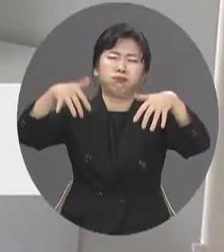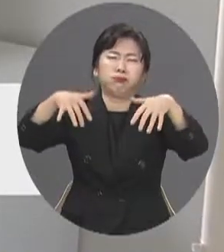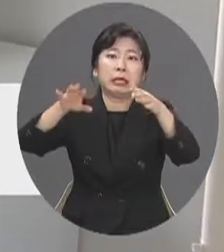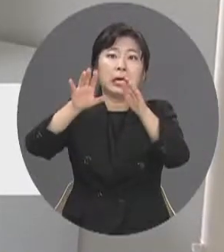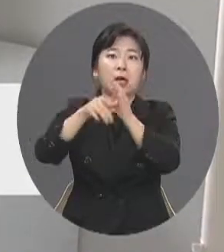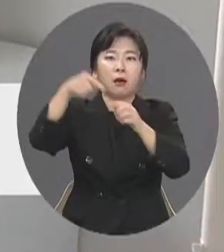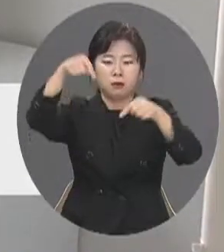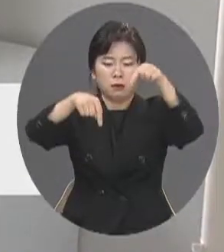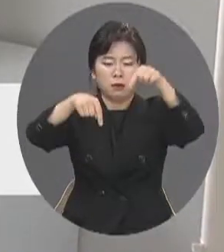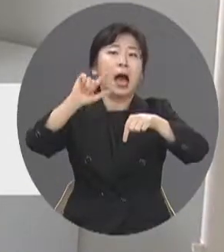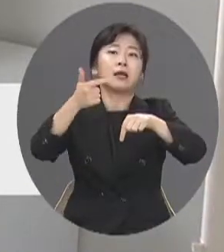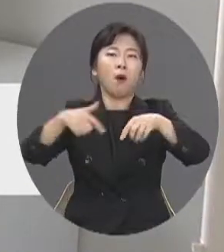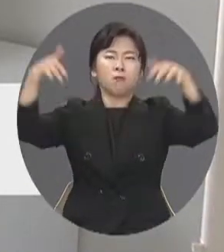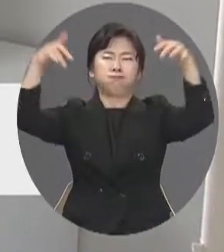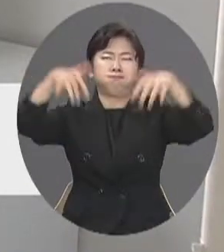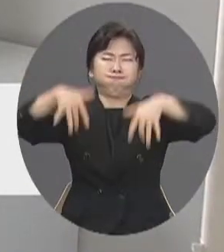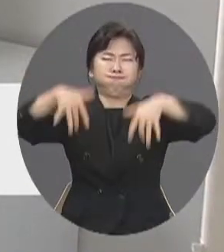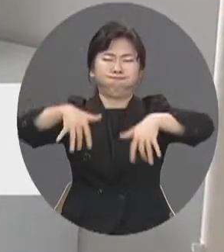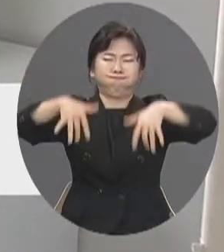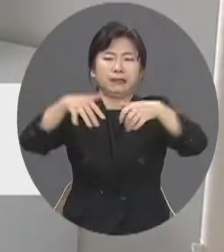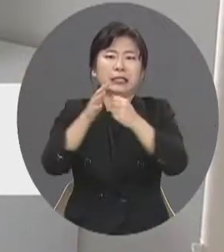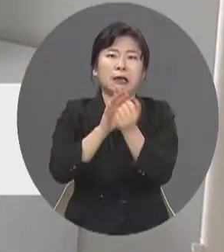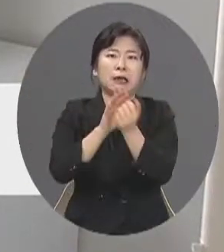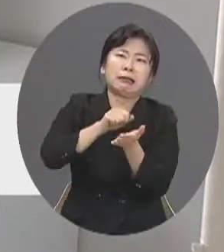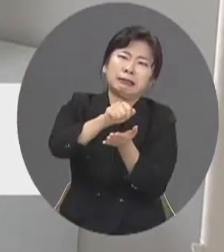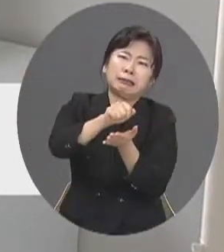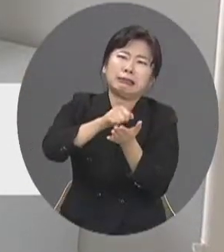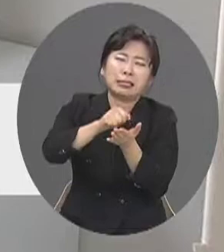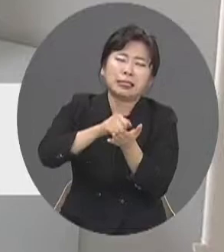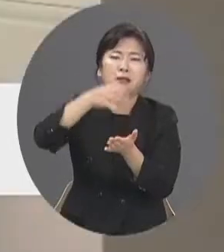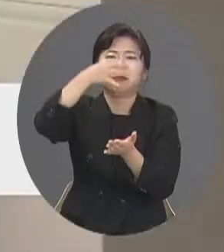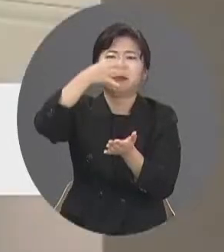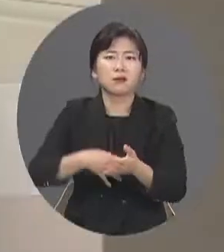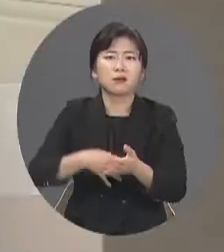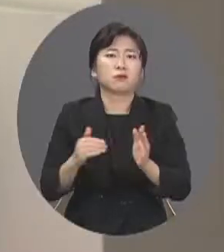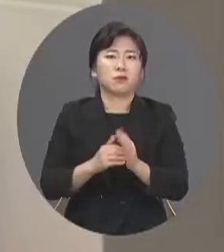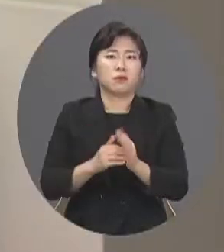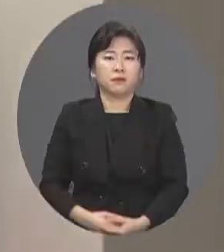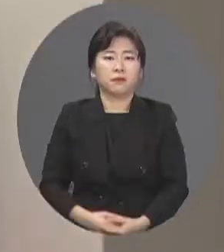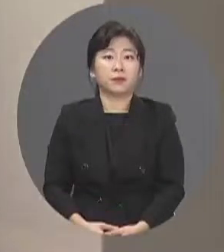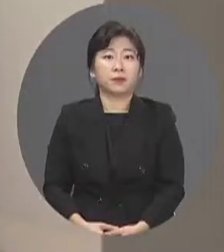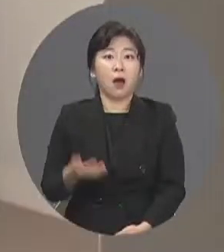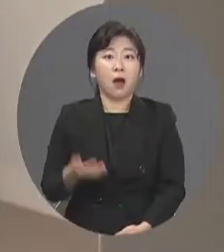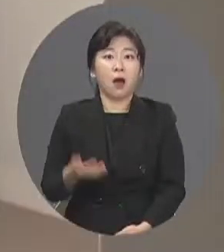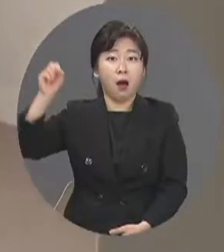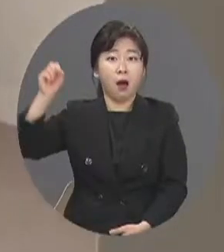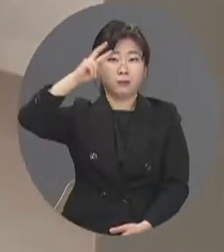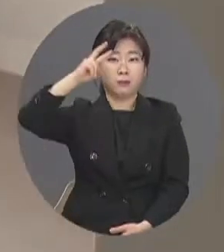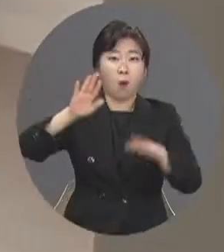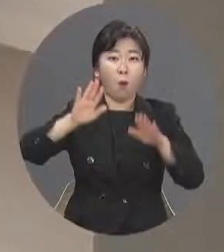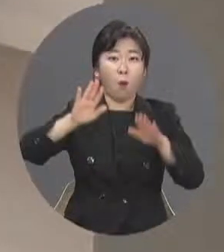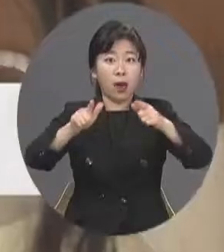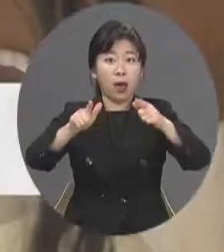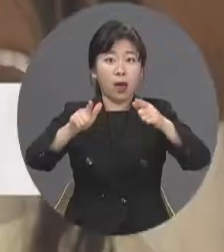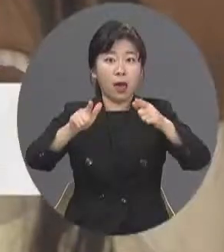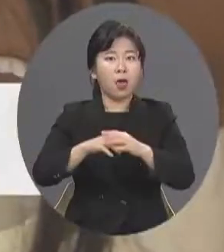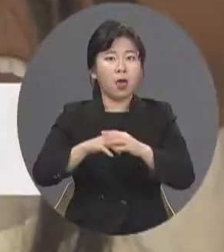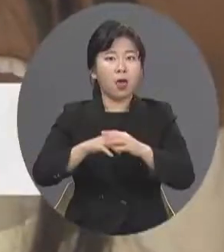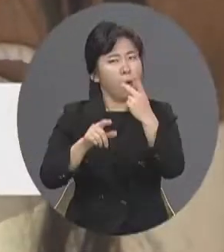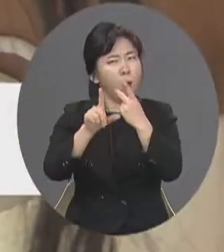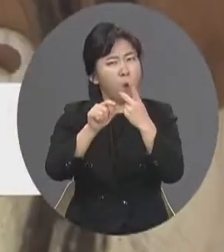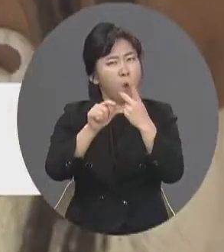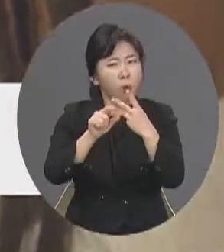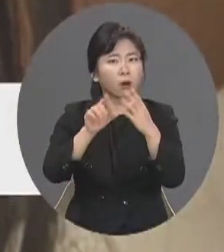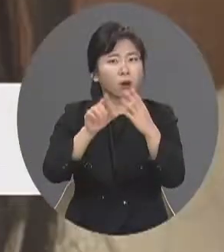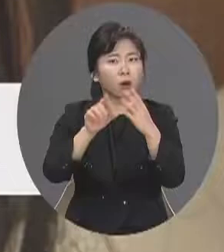새가지 고생해 딱고 하는데 좀 고생도 많이 하고 그러던 중 올해 초 이고 3천여 만 원의 후원금이